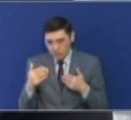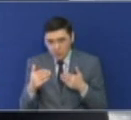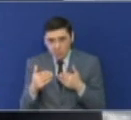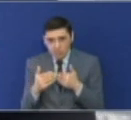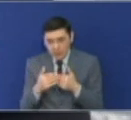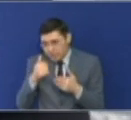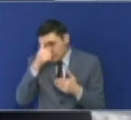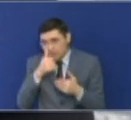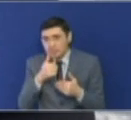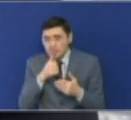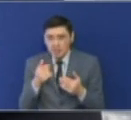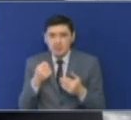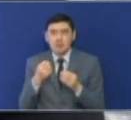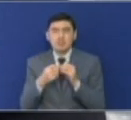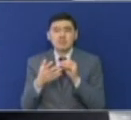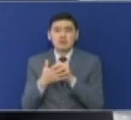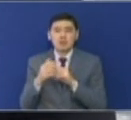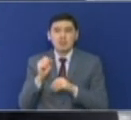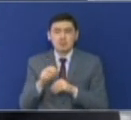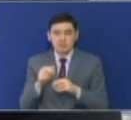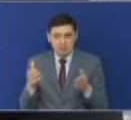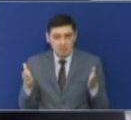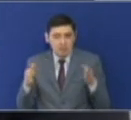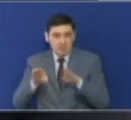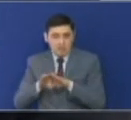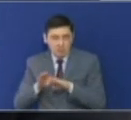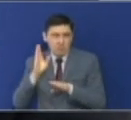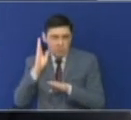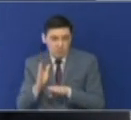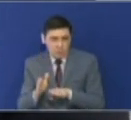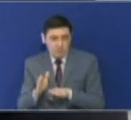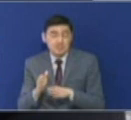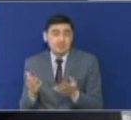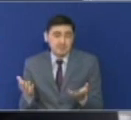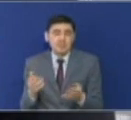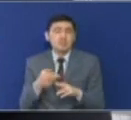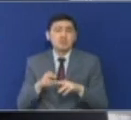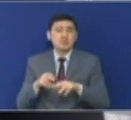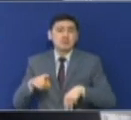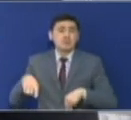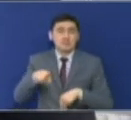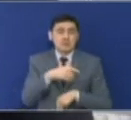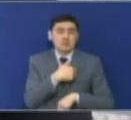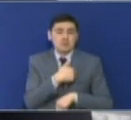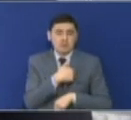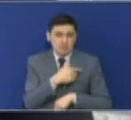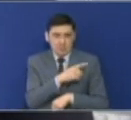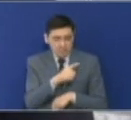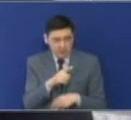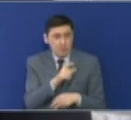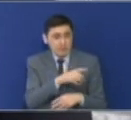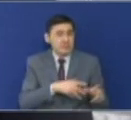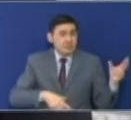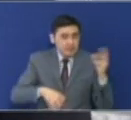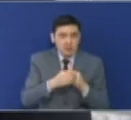месяц, 15 апреля закрытие официальное. Вот, поэтому хотелось бы пожелать, чтобы наши